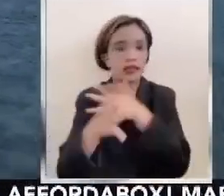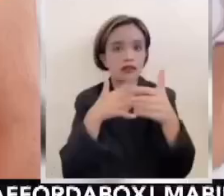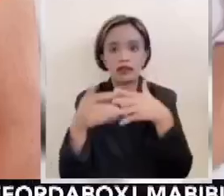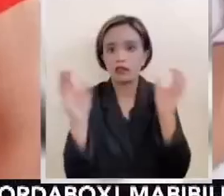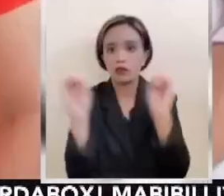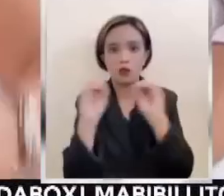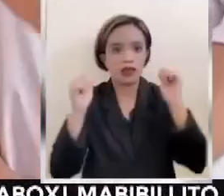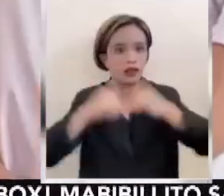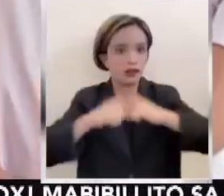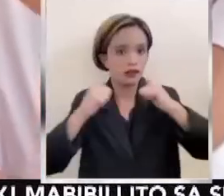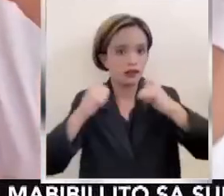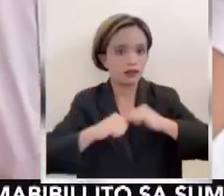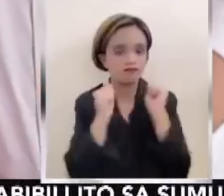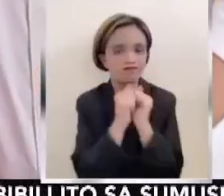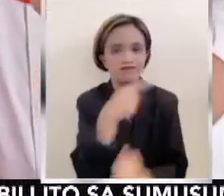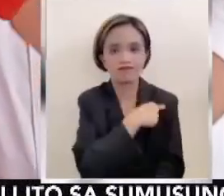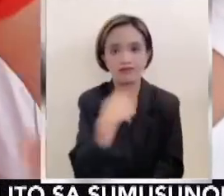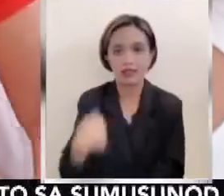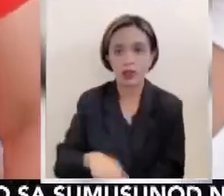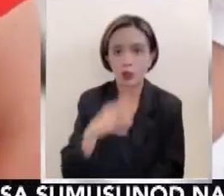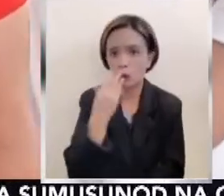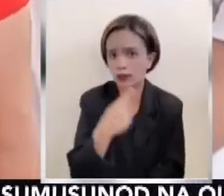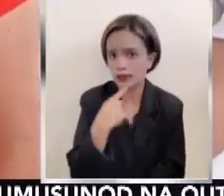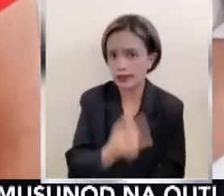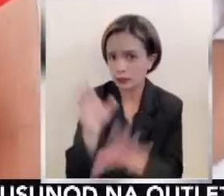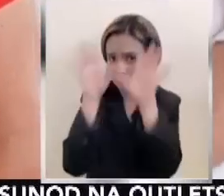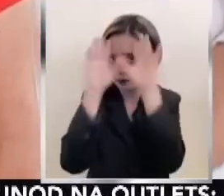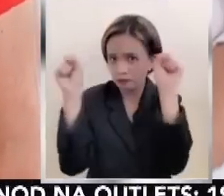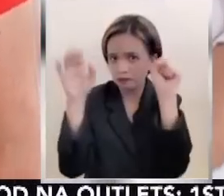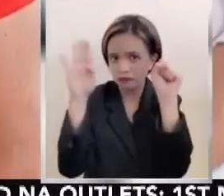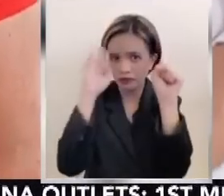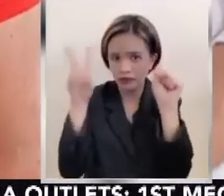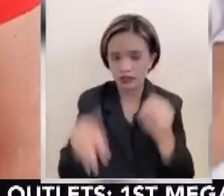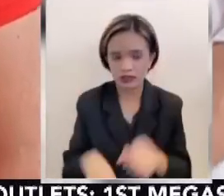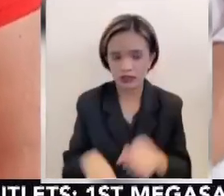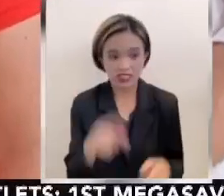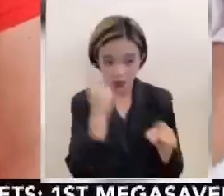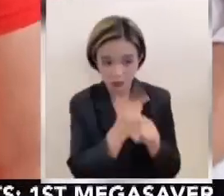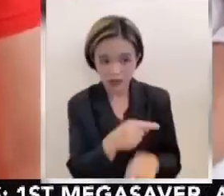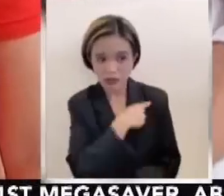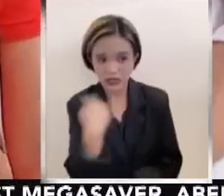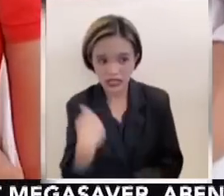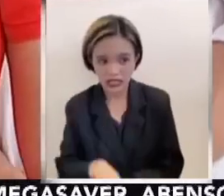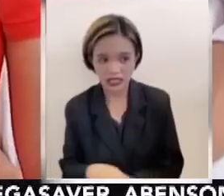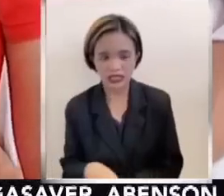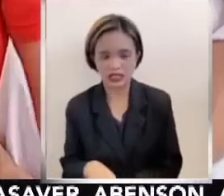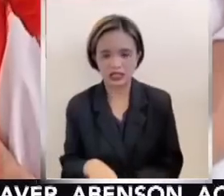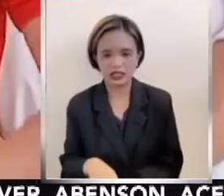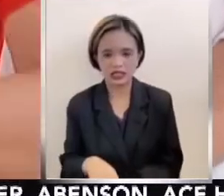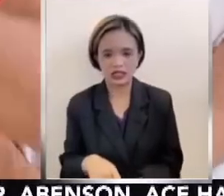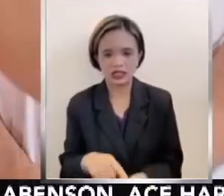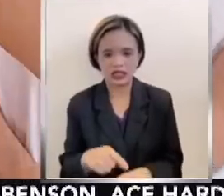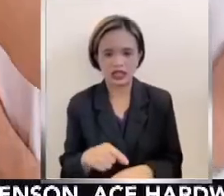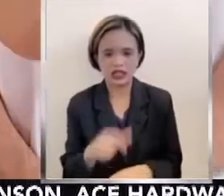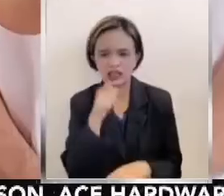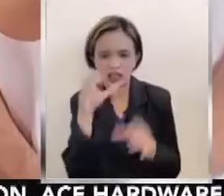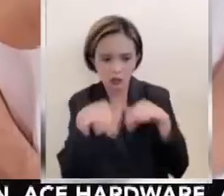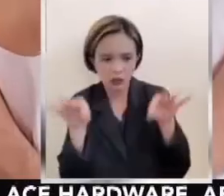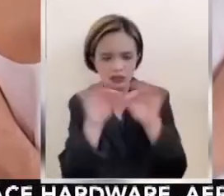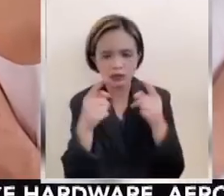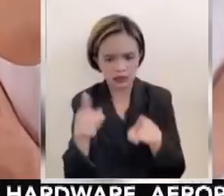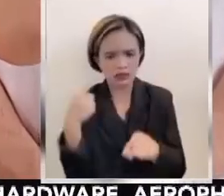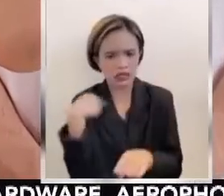Marcos. Yung China, hindi man, maliit na bagay sa kanila yan eh. Sa atin, malaking bagay yan. So, kailangan talaga natin